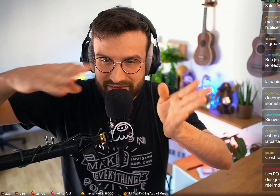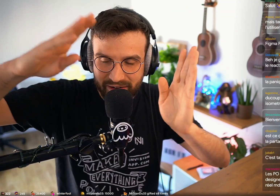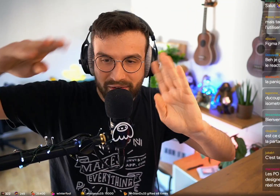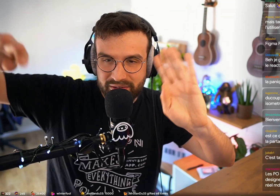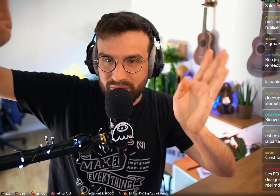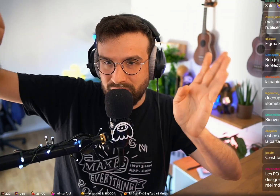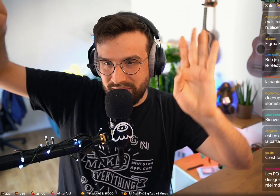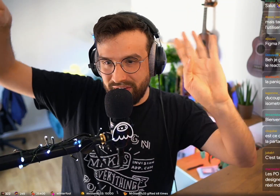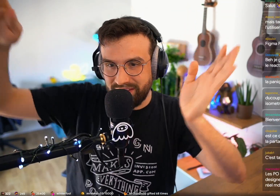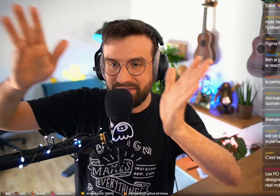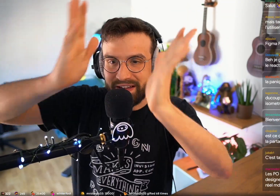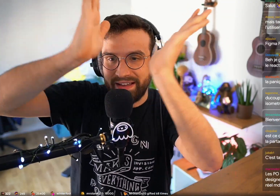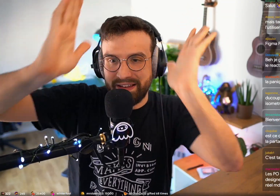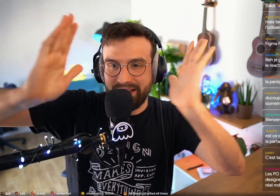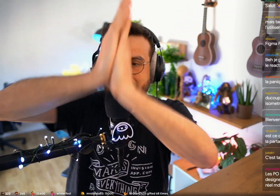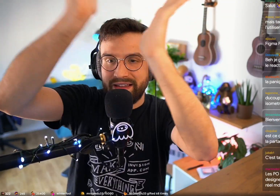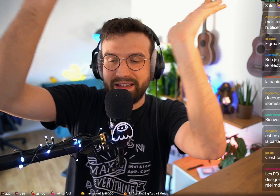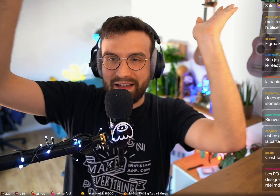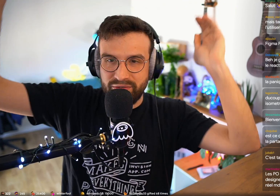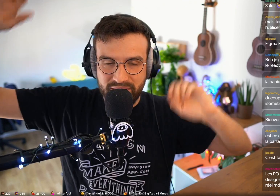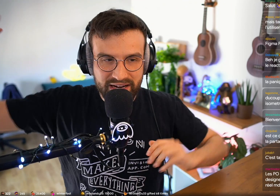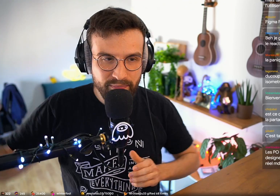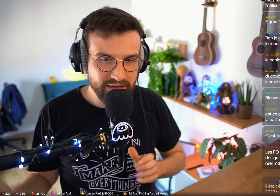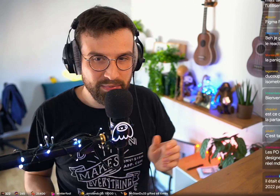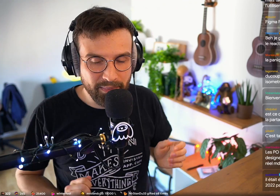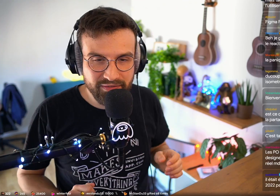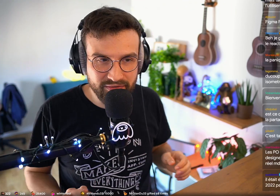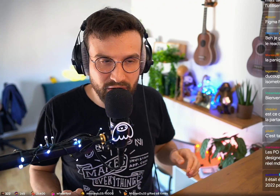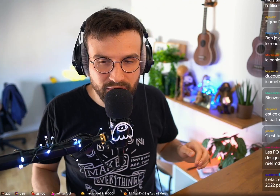puis il va croiser ton curseur, ça va faire un vieux